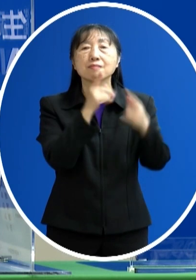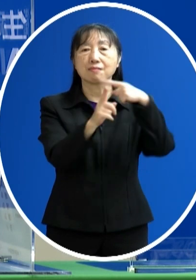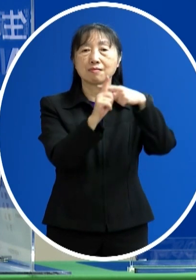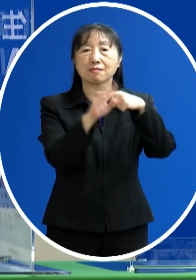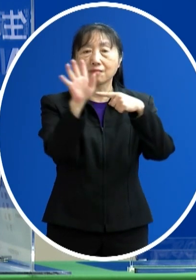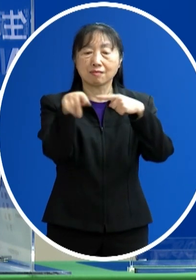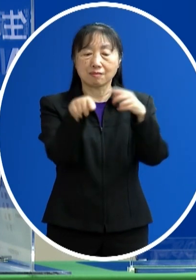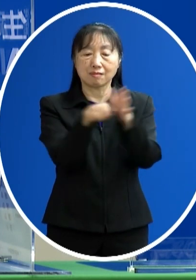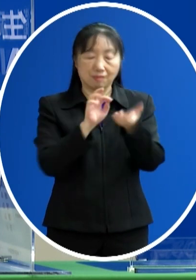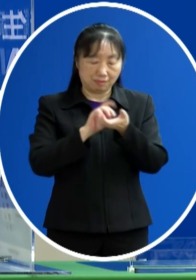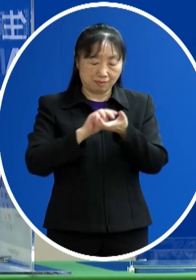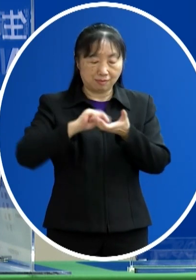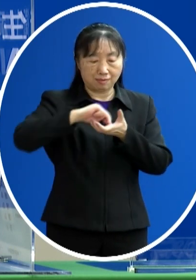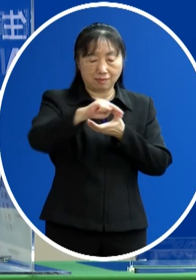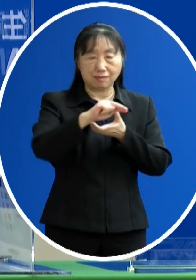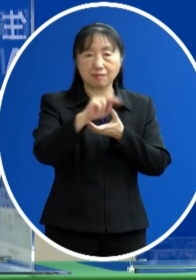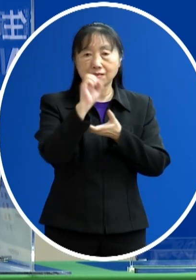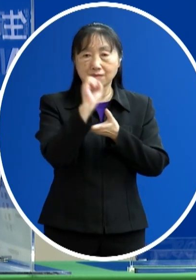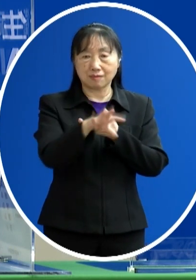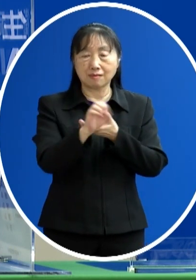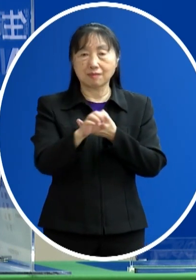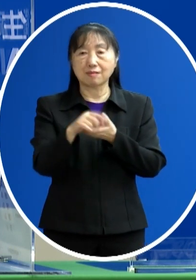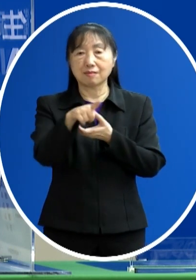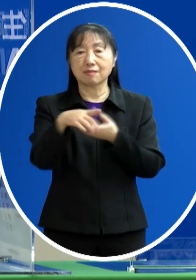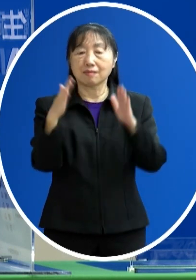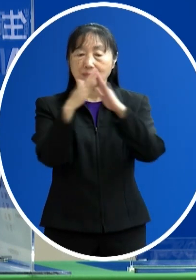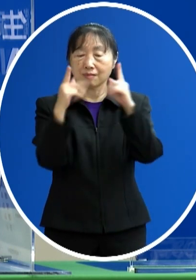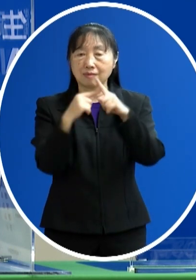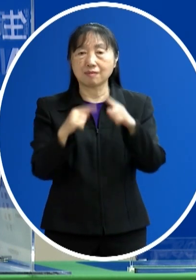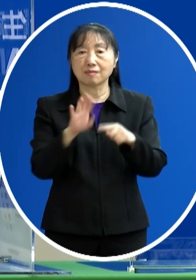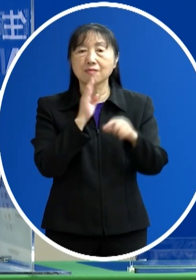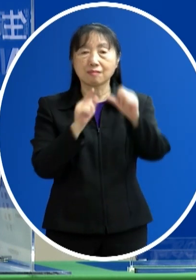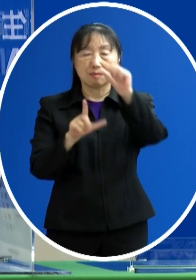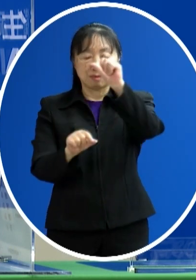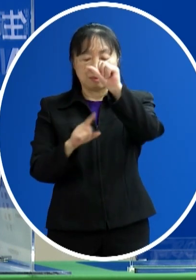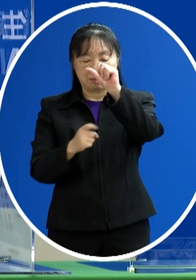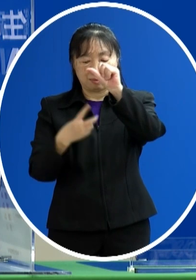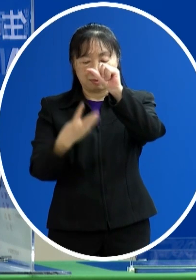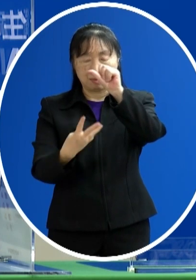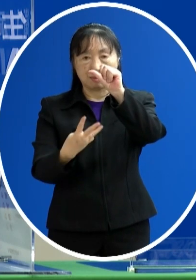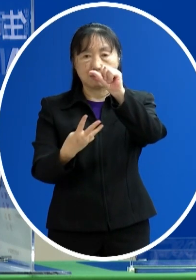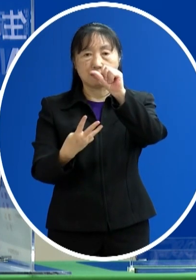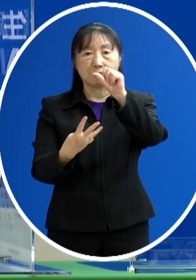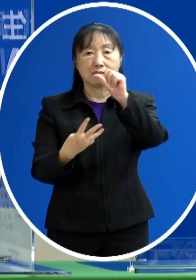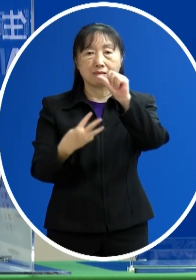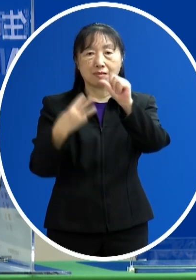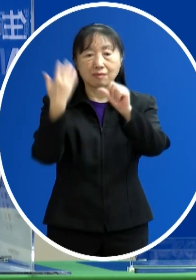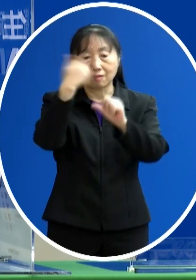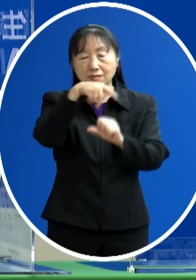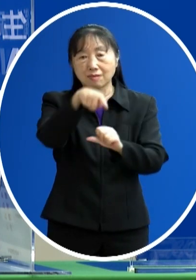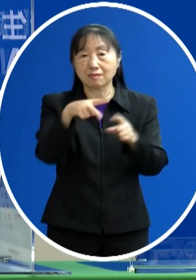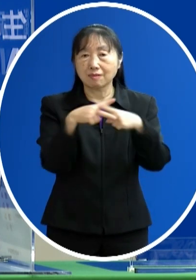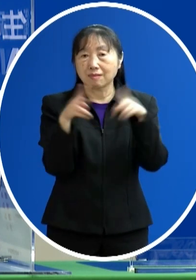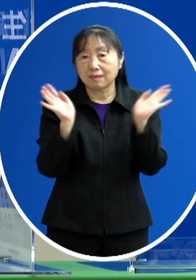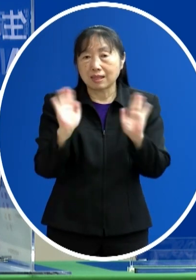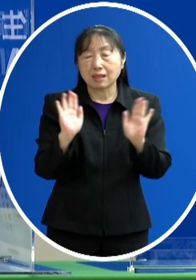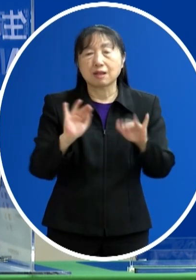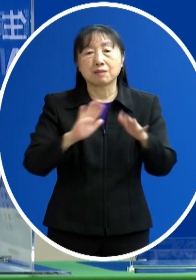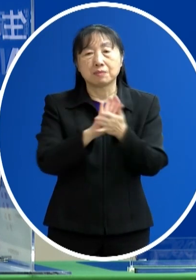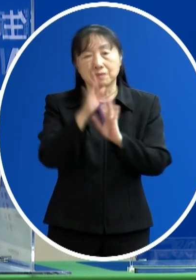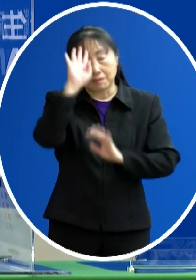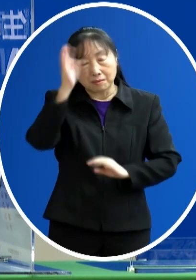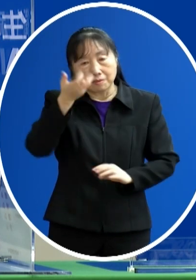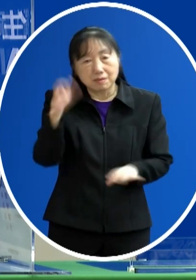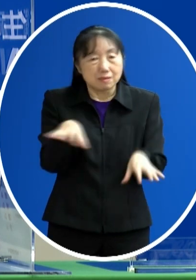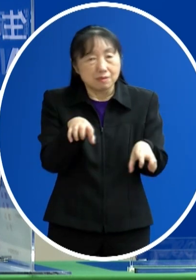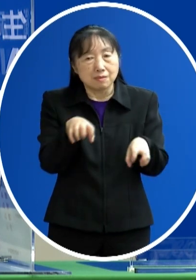个简讯的方式哦，或快易通的方式通知家人。不过5月13号的时候，那这个小朋友就开始有出现这个发烧、